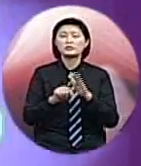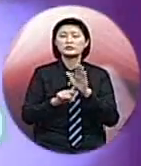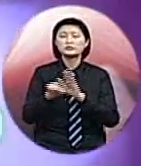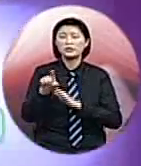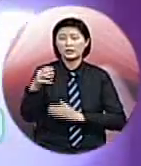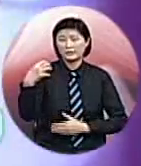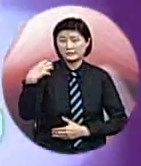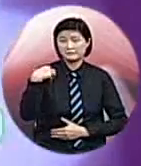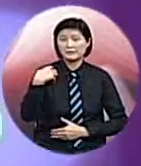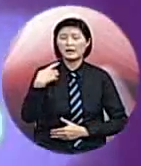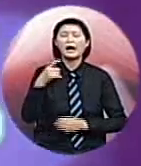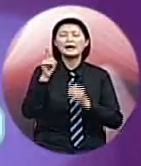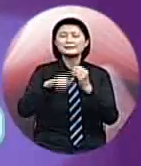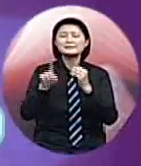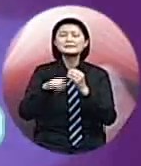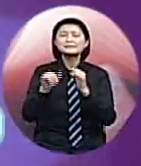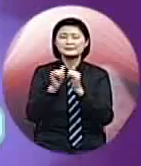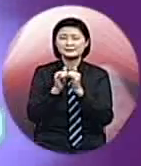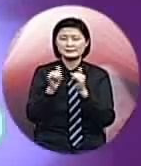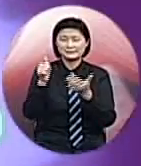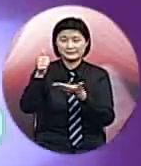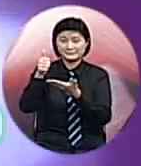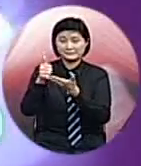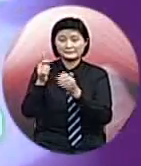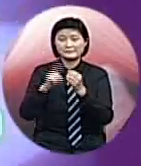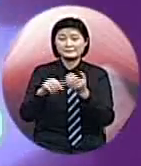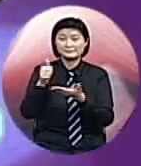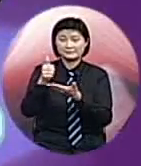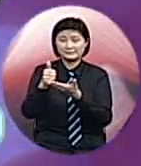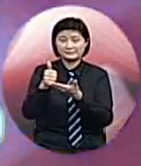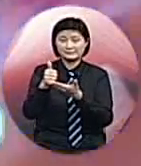네. 스님? 절에 예. 스님. 스님. 예. 예, 스님이